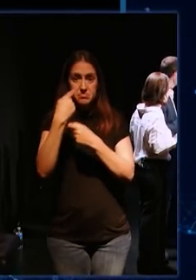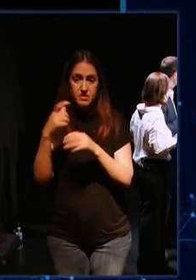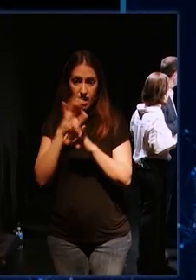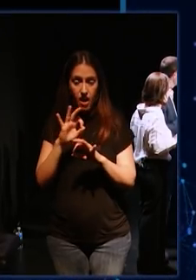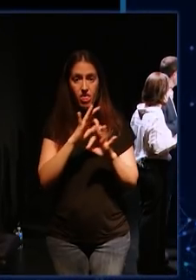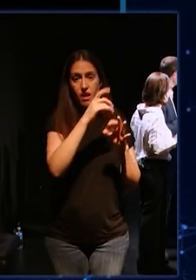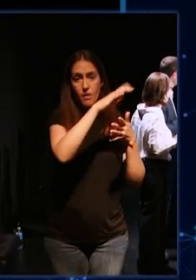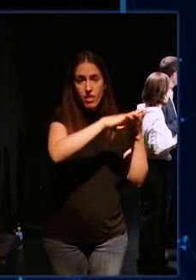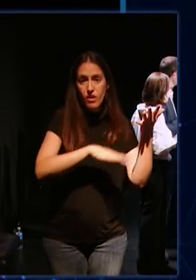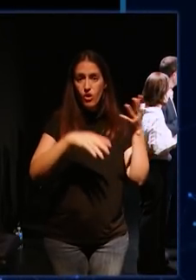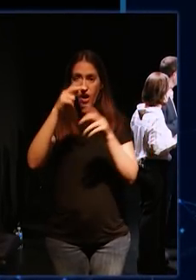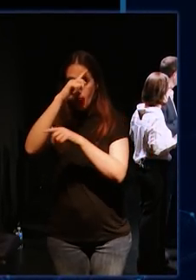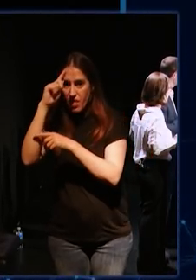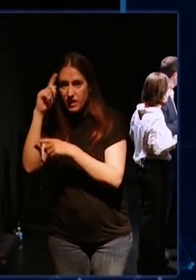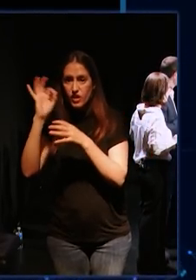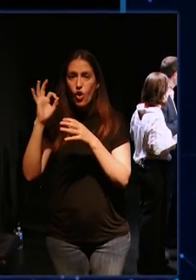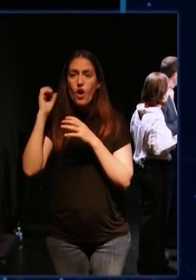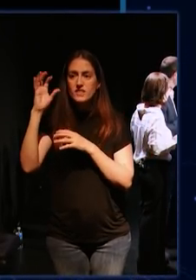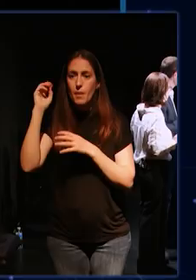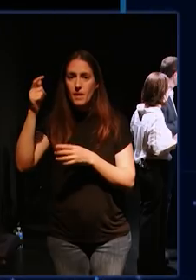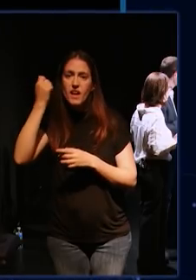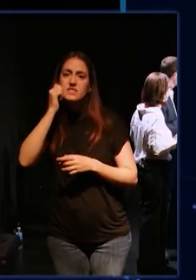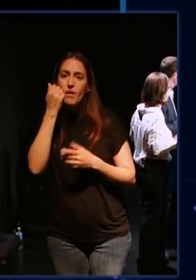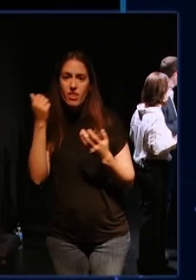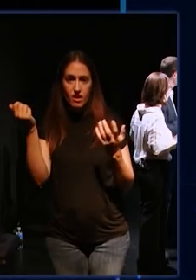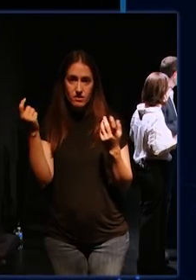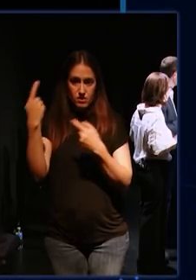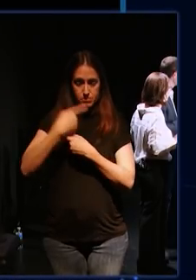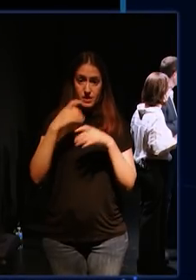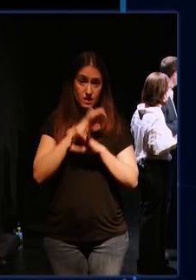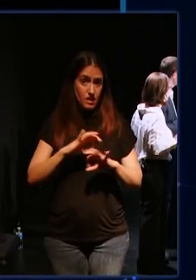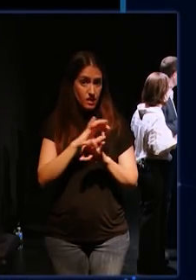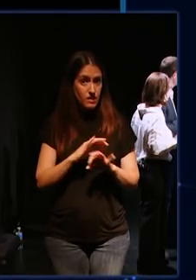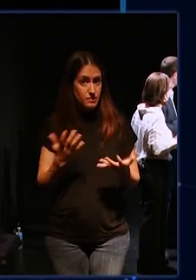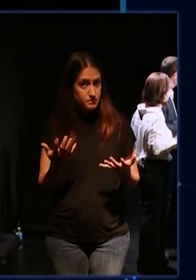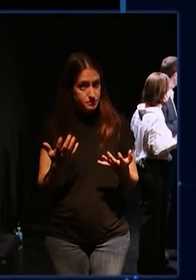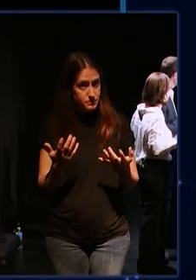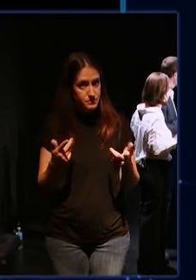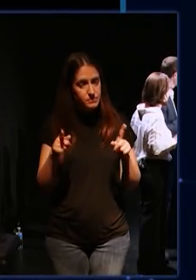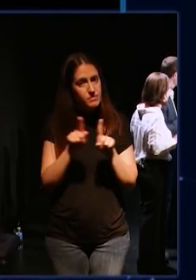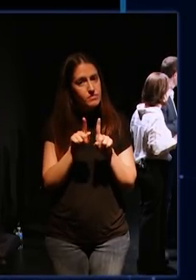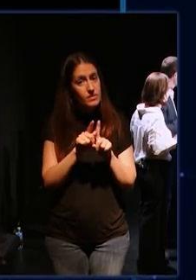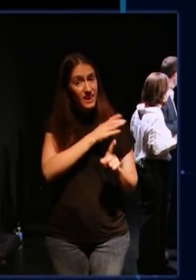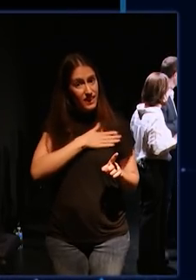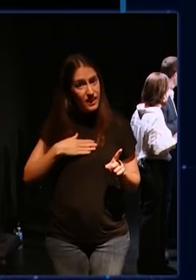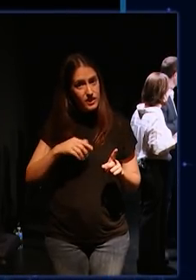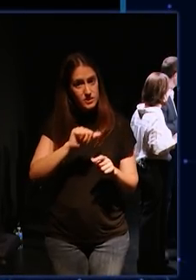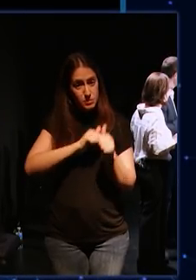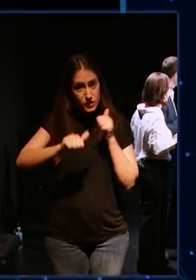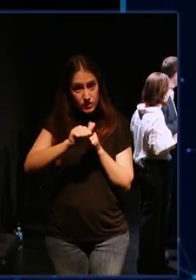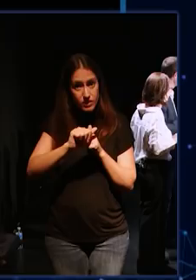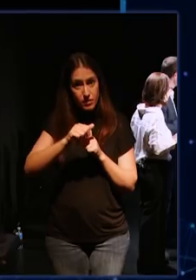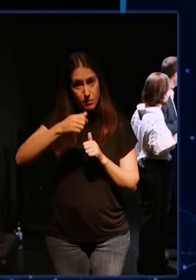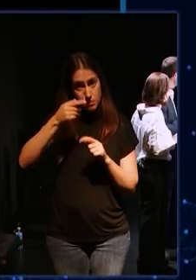Barcelona, Madrid o assemblees de Sabadell. Per tant, jo crec que si vols el nostre i que mirem primer al